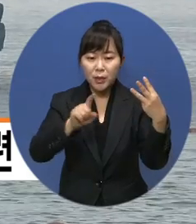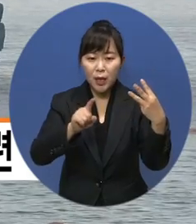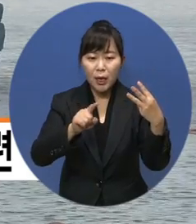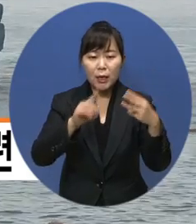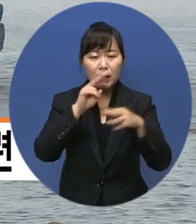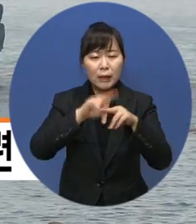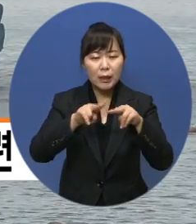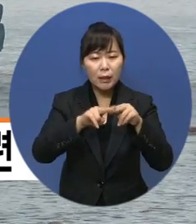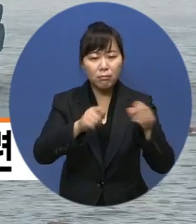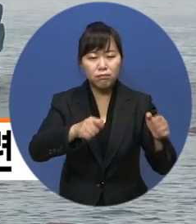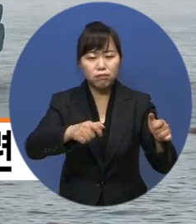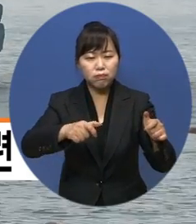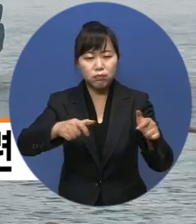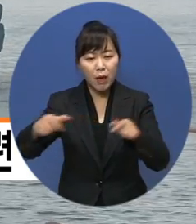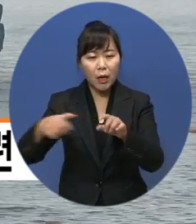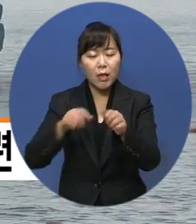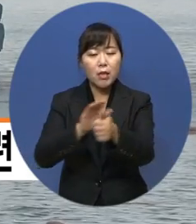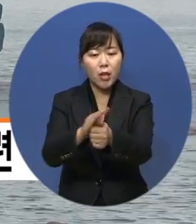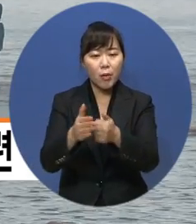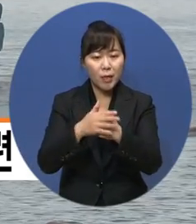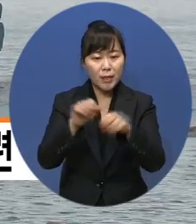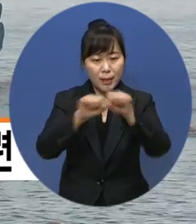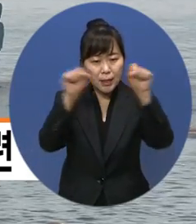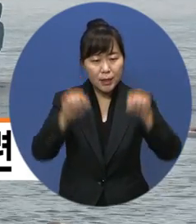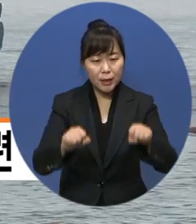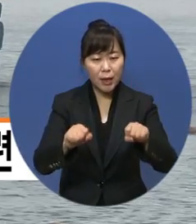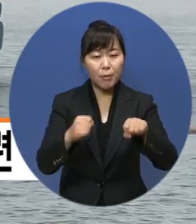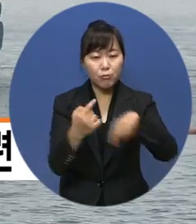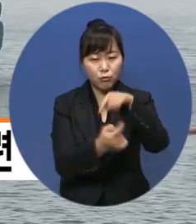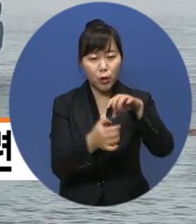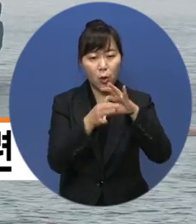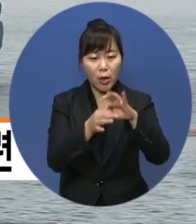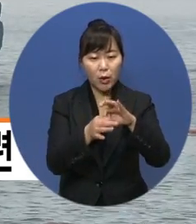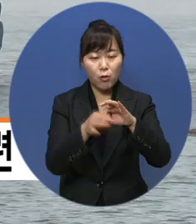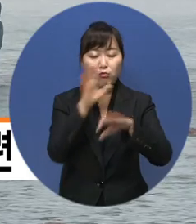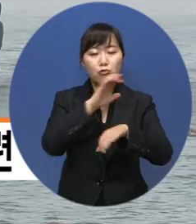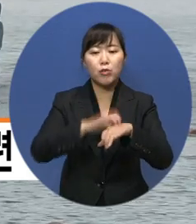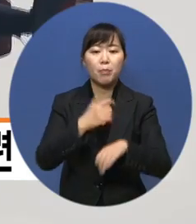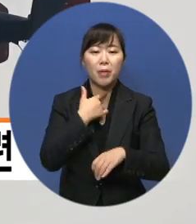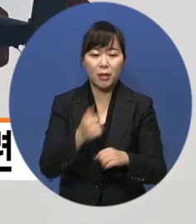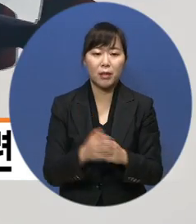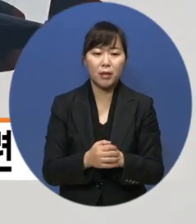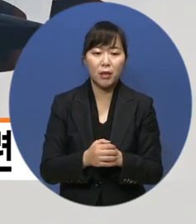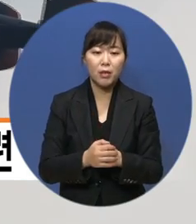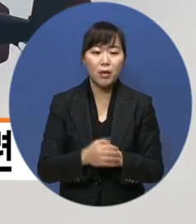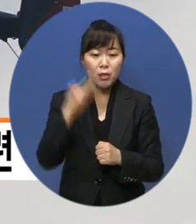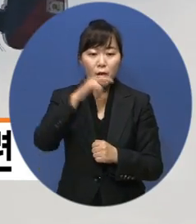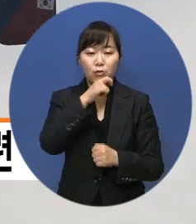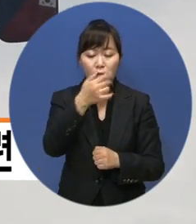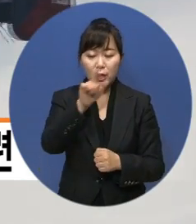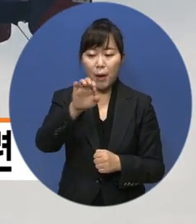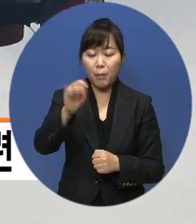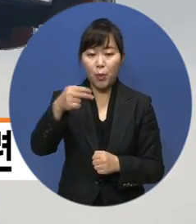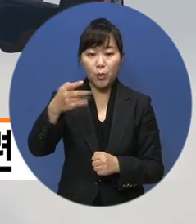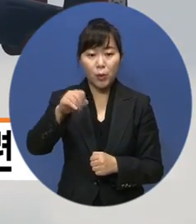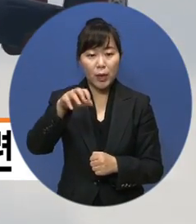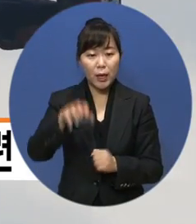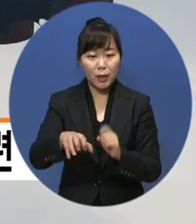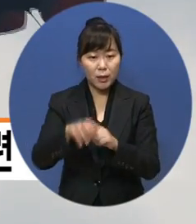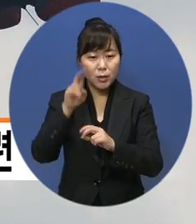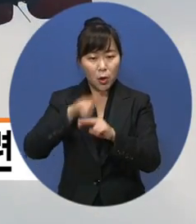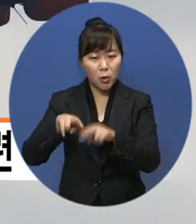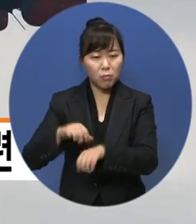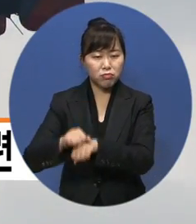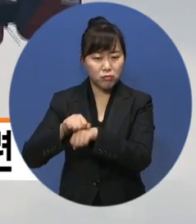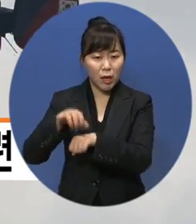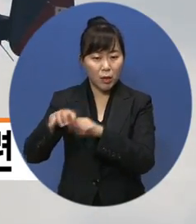방지 협력 시스템 가동 합동 훈련을 실시했습니다. 이번 훈련은 여수시 낙포동 소재 석유 비축기지 앞